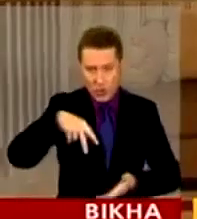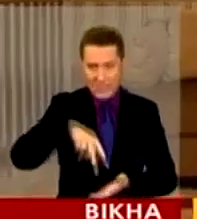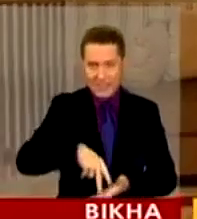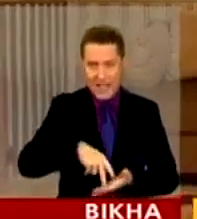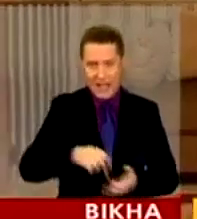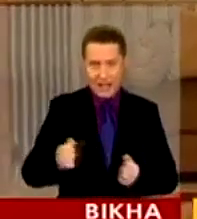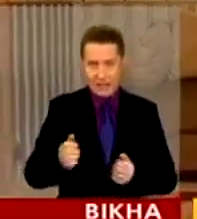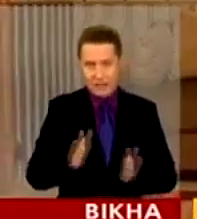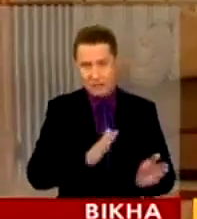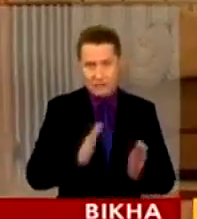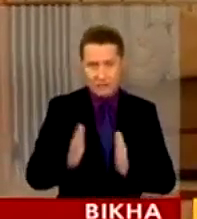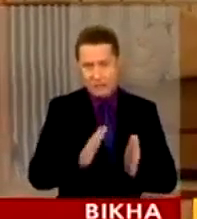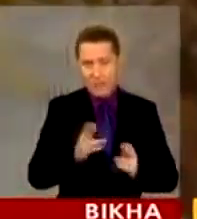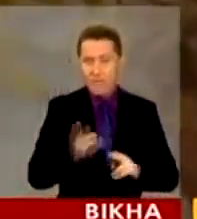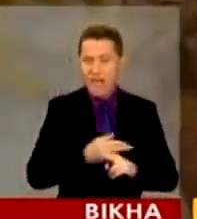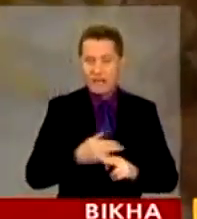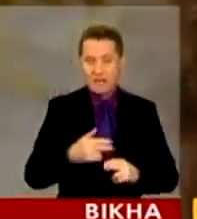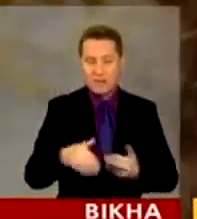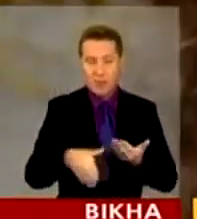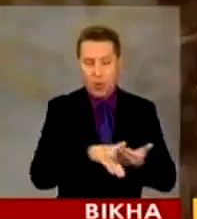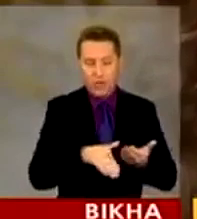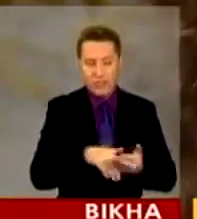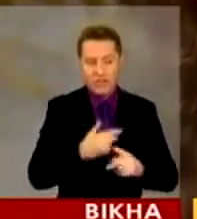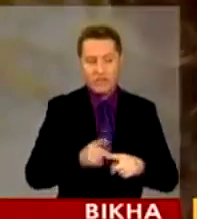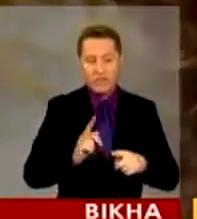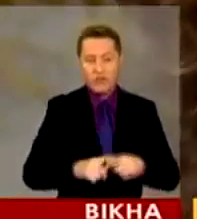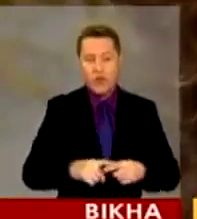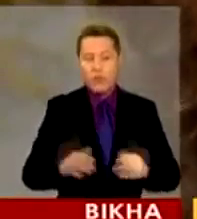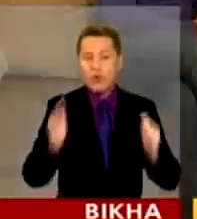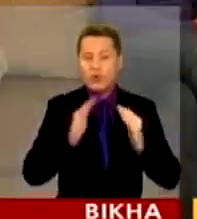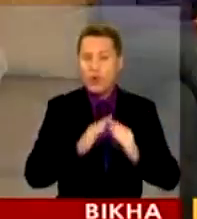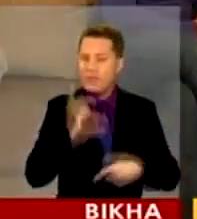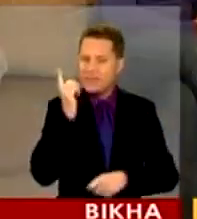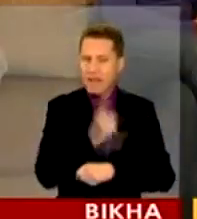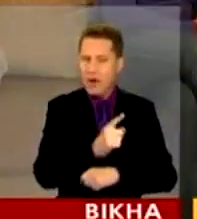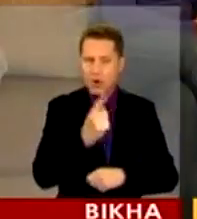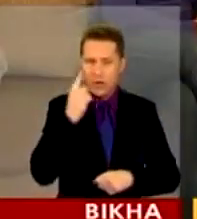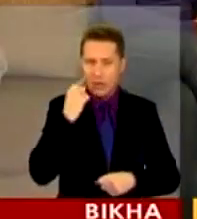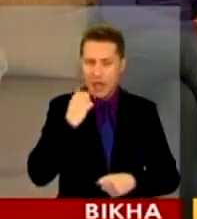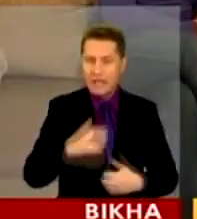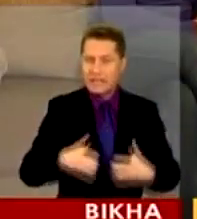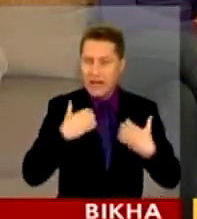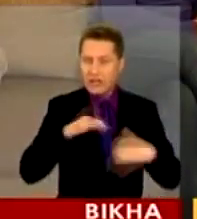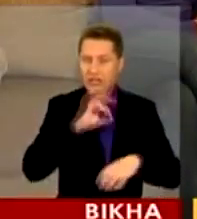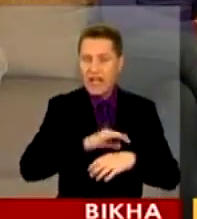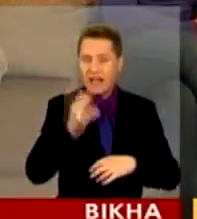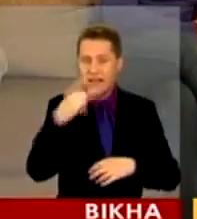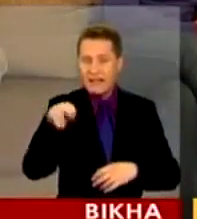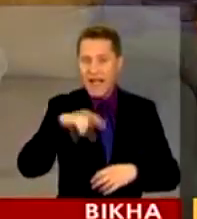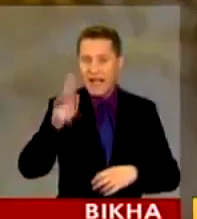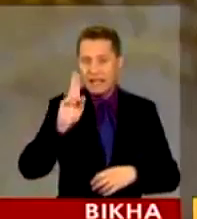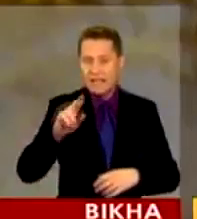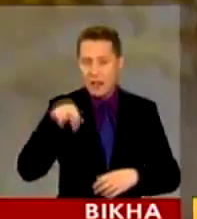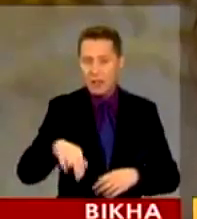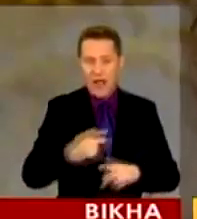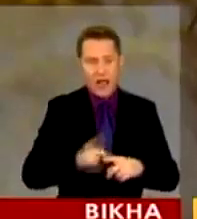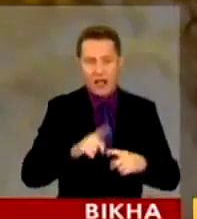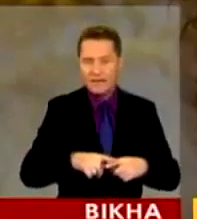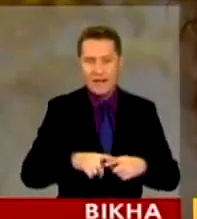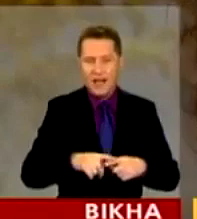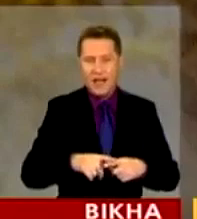них сама, без посторонньої допомоги. У цьому домі заборонено плакати, а страшний діагноз ДЦП тут не вирок. Вона